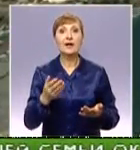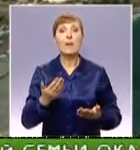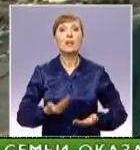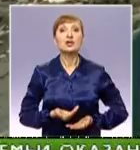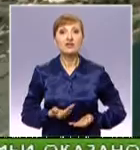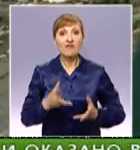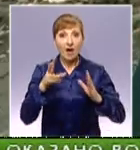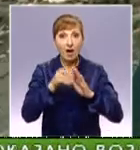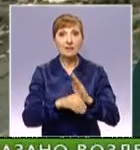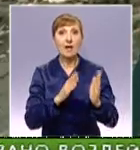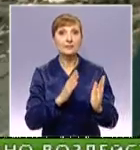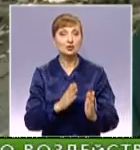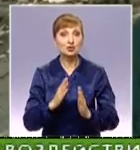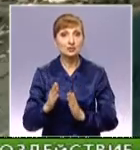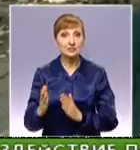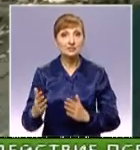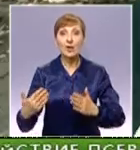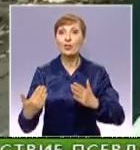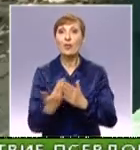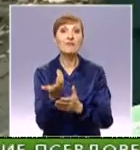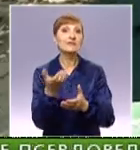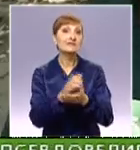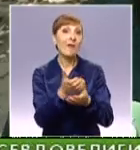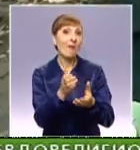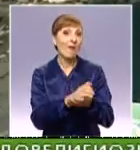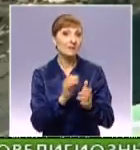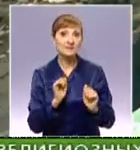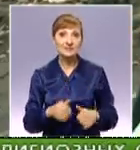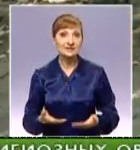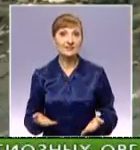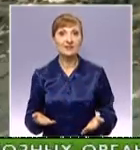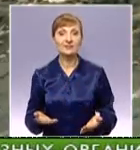проживание в общежитии, новые знакомства.